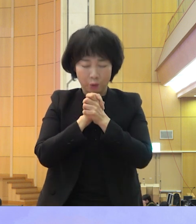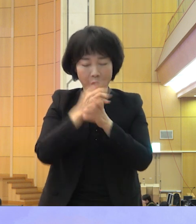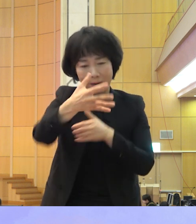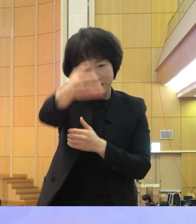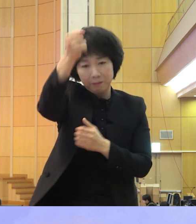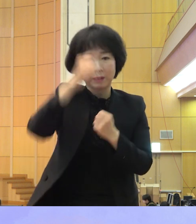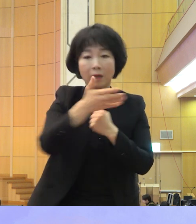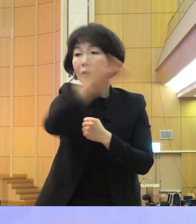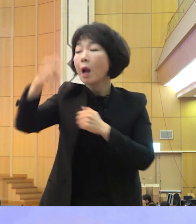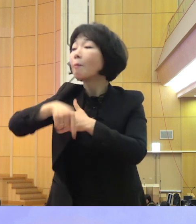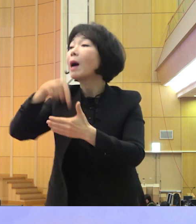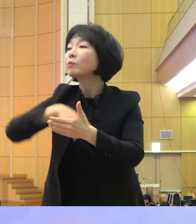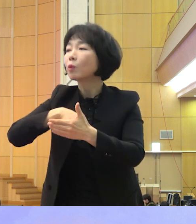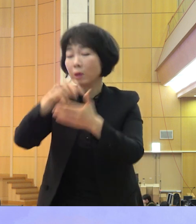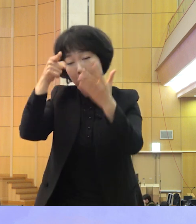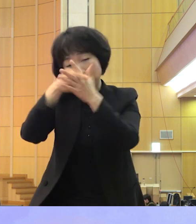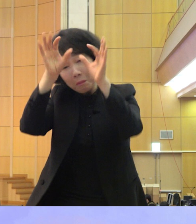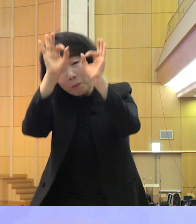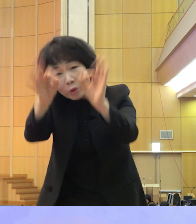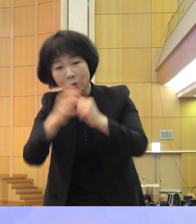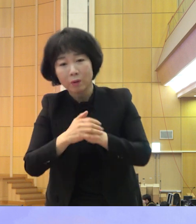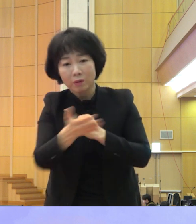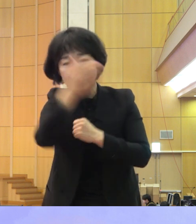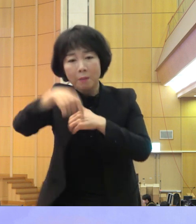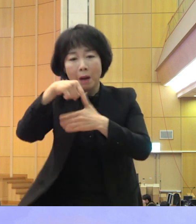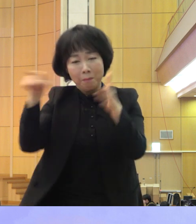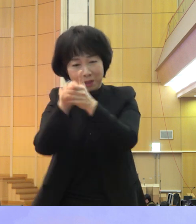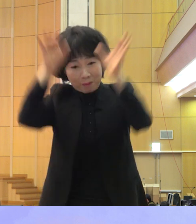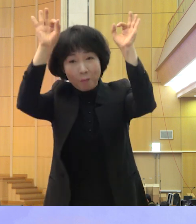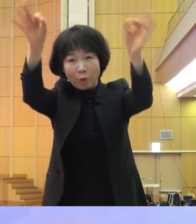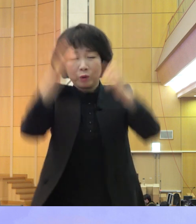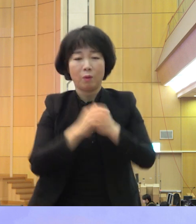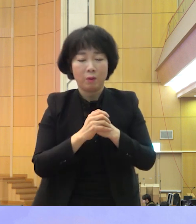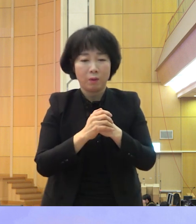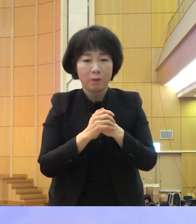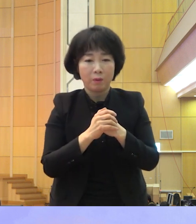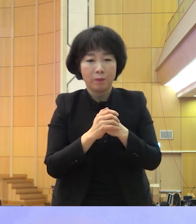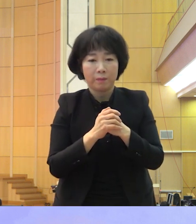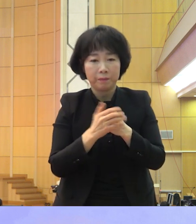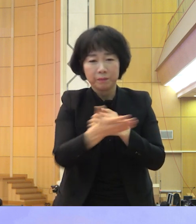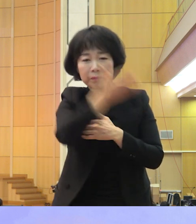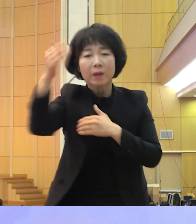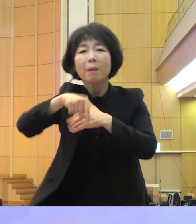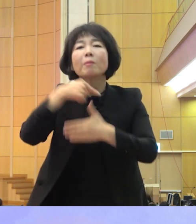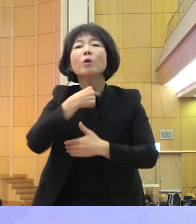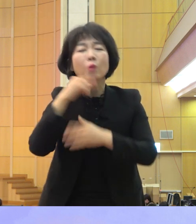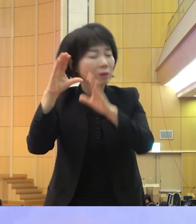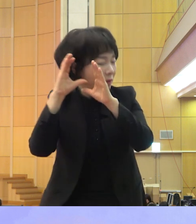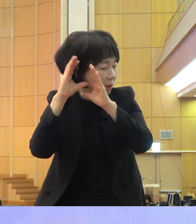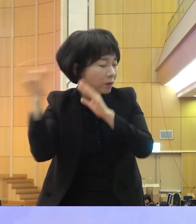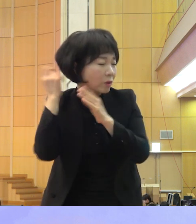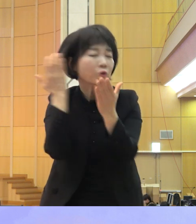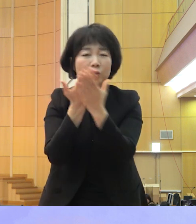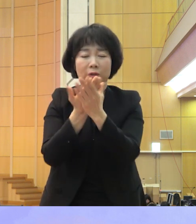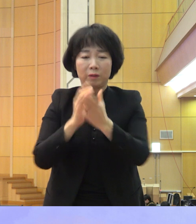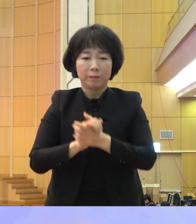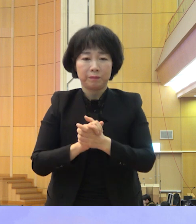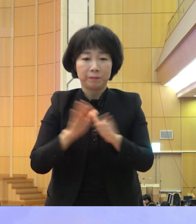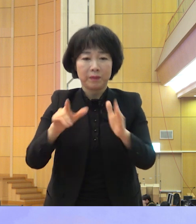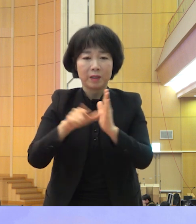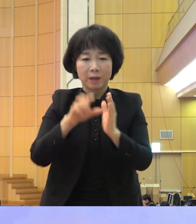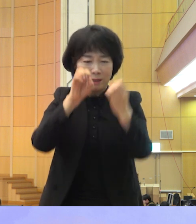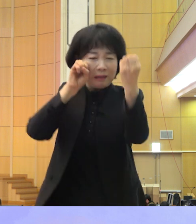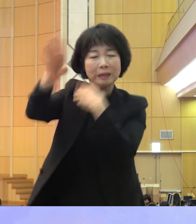싸우니 저들의 마음을 보시옵소서. 저들의 믿음을 보시옵소서. 저들의 소원을 들어주시옵소서. 이